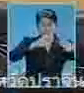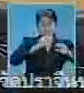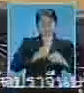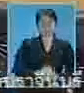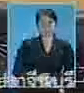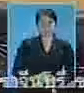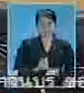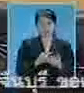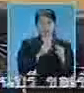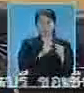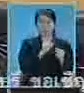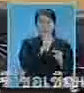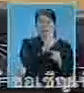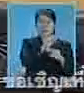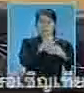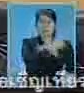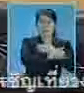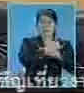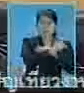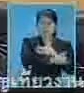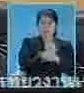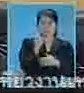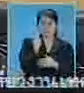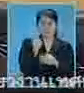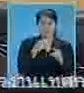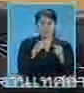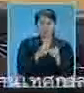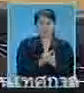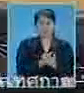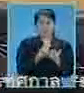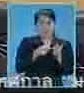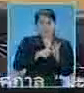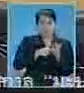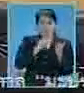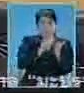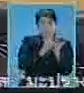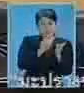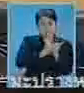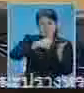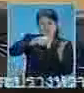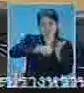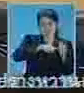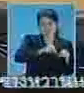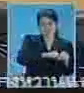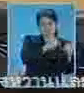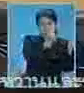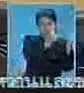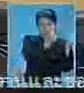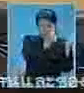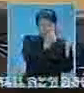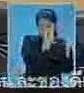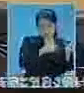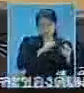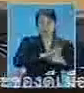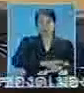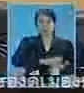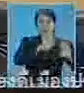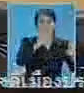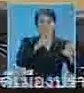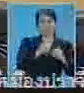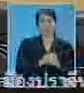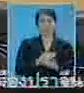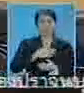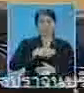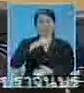ที่เป็นนักลงทุนต่างชาติเนี่ยได้รับการยกเว้นการหักภาษีณที่จ่ายเราก็ยกเลิกตรงนี้ซะเพราะอันดับแรกเราม